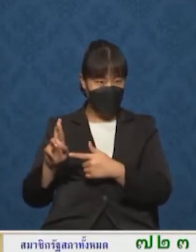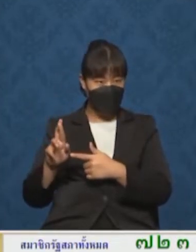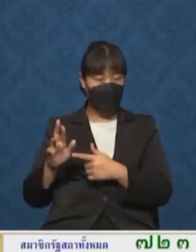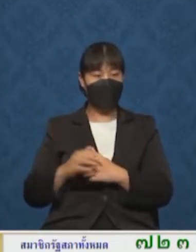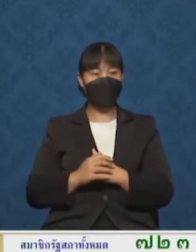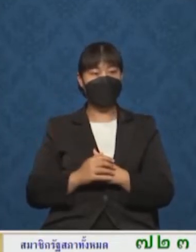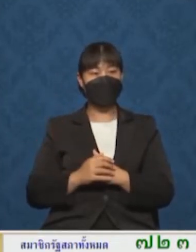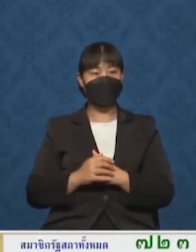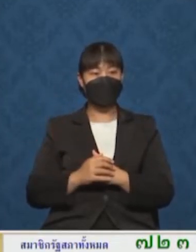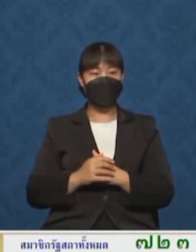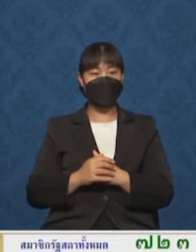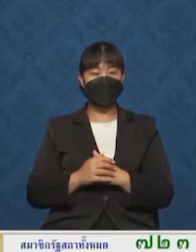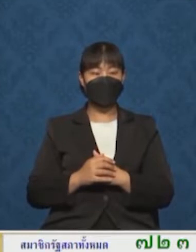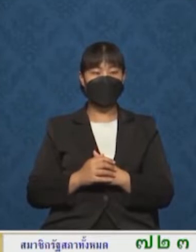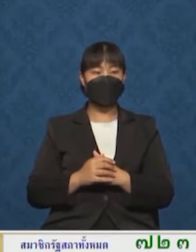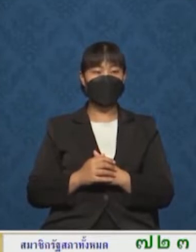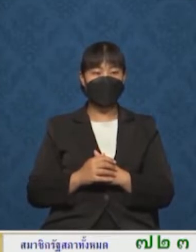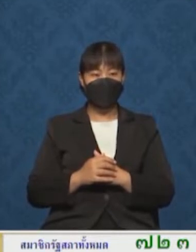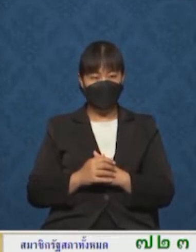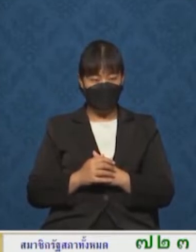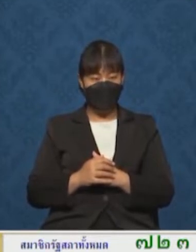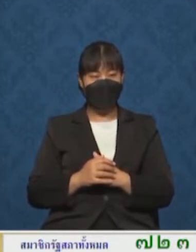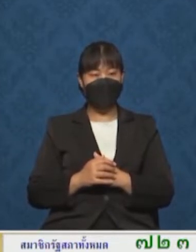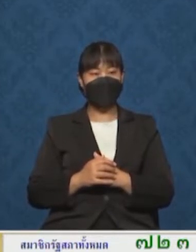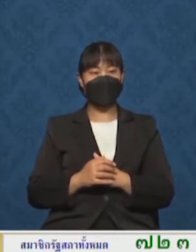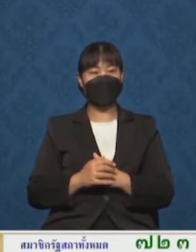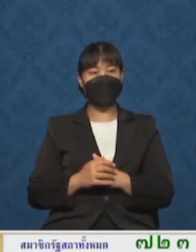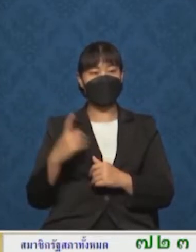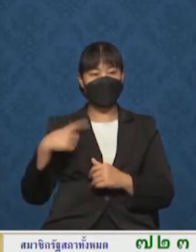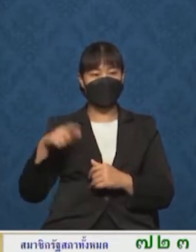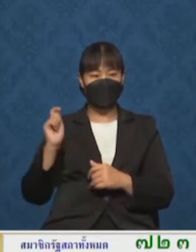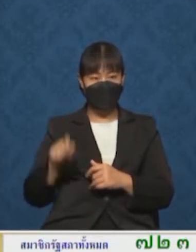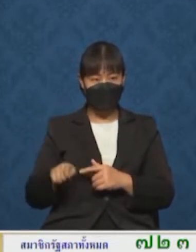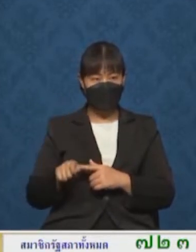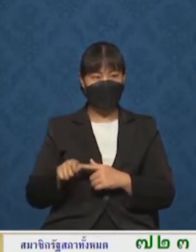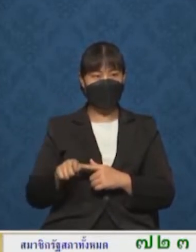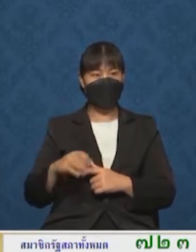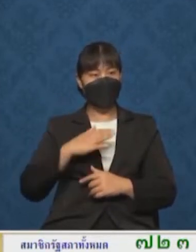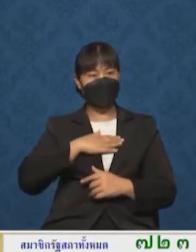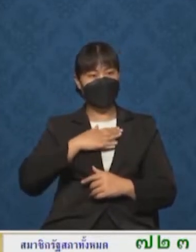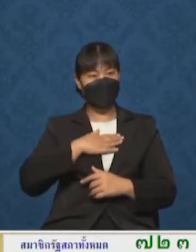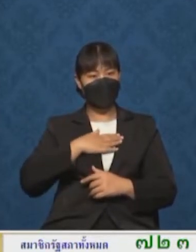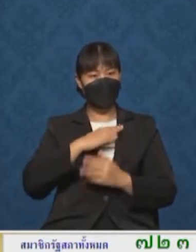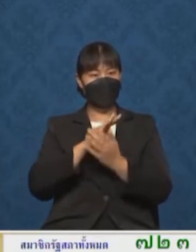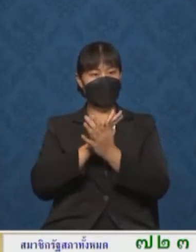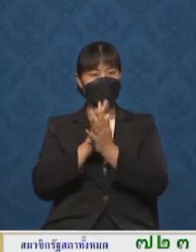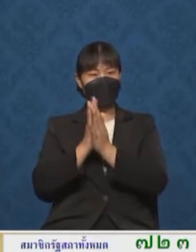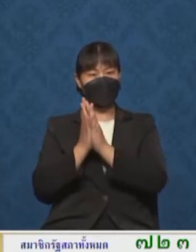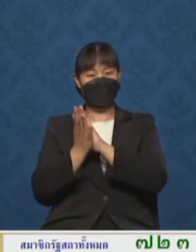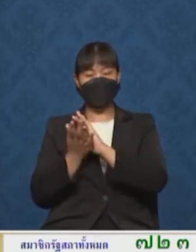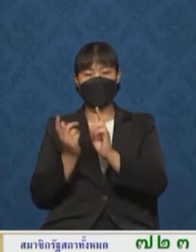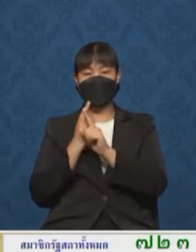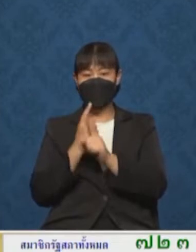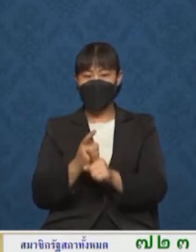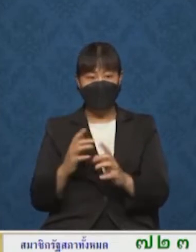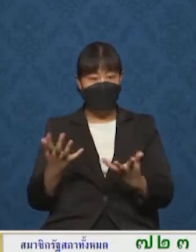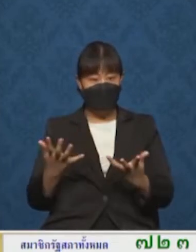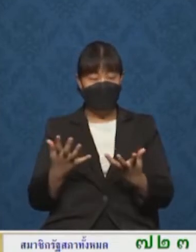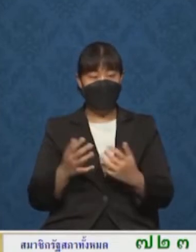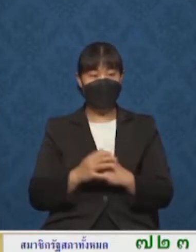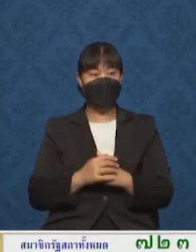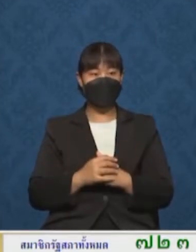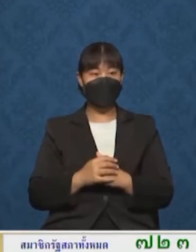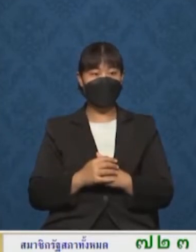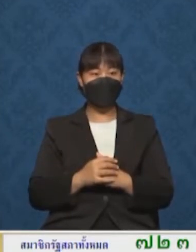ของลษเวดอน ก็คือของ Hopefullyอำนาตุรการณเราไม่เคยเปลยนแลงตามเราเปลยนแต่อำนาจ